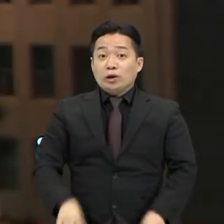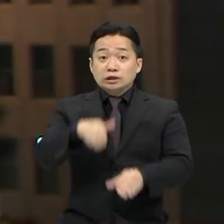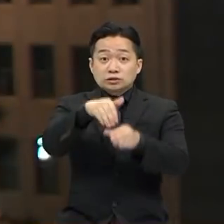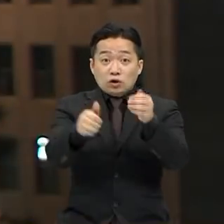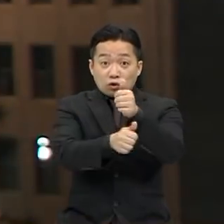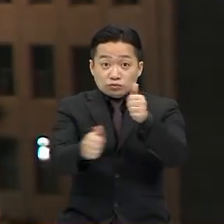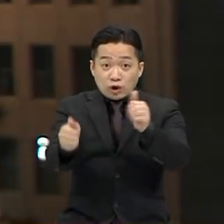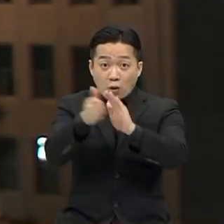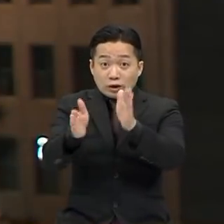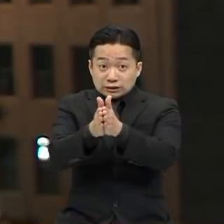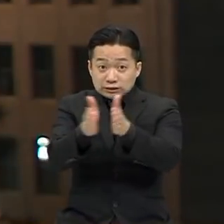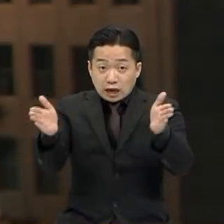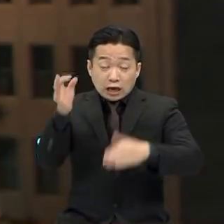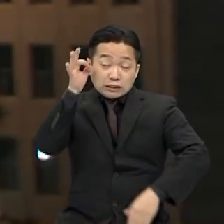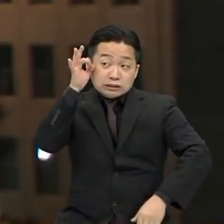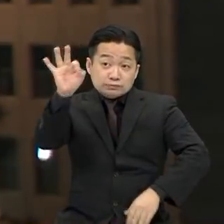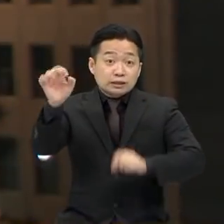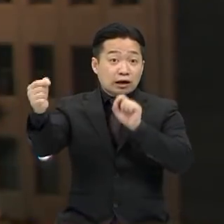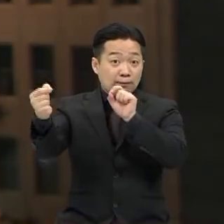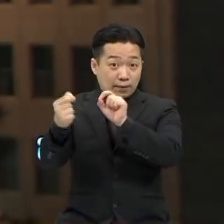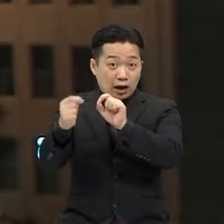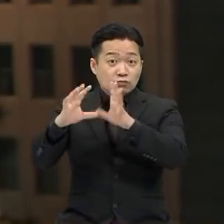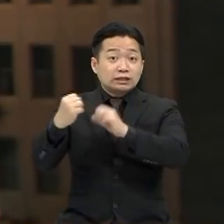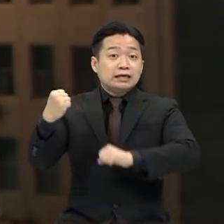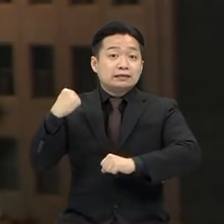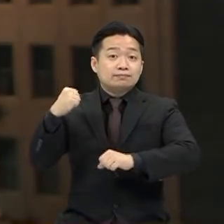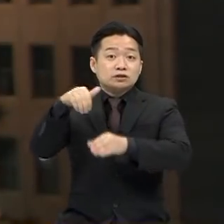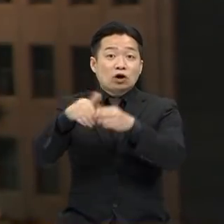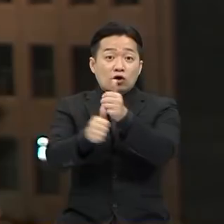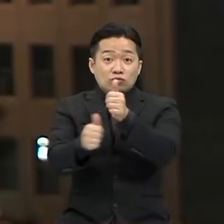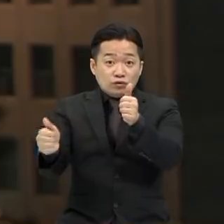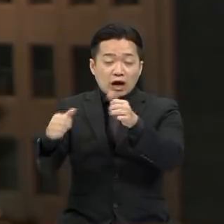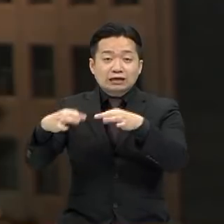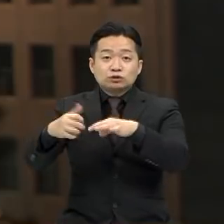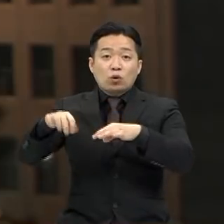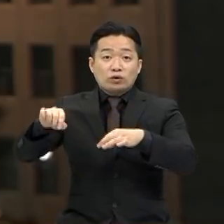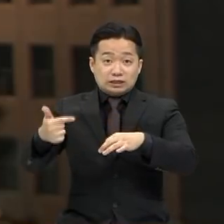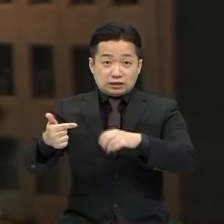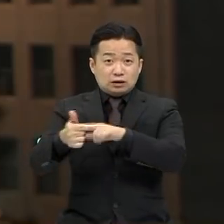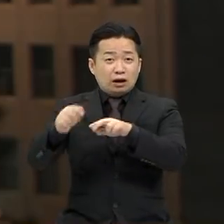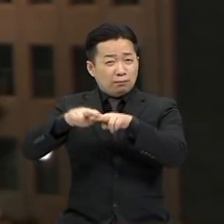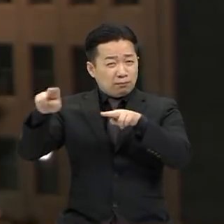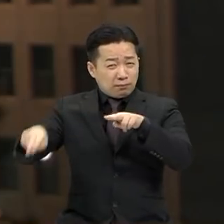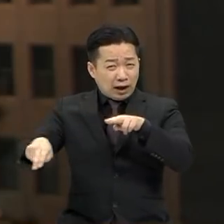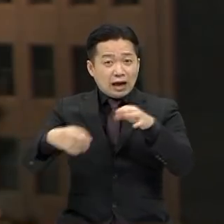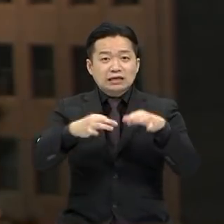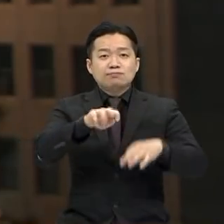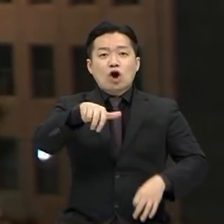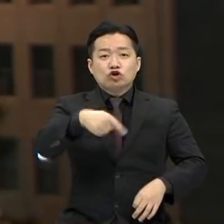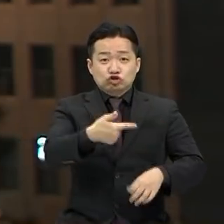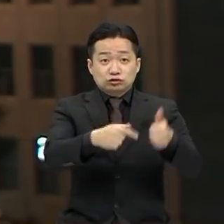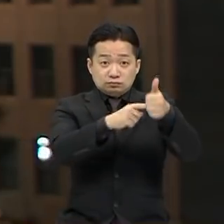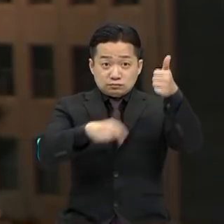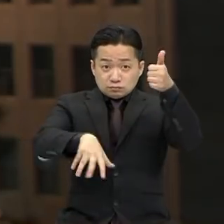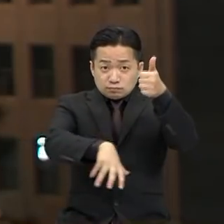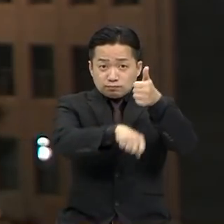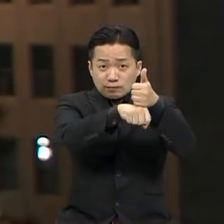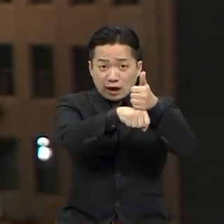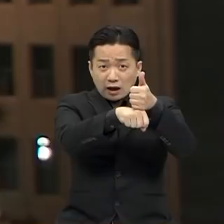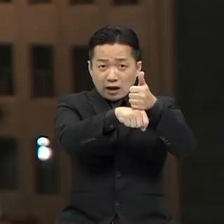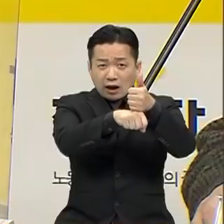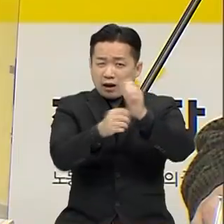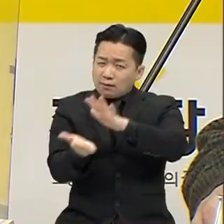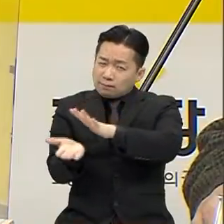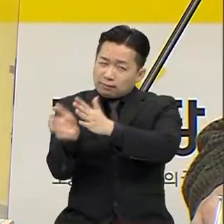공식 출범 위를 열흘 앞둔 가운데 국내 임선 대위는 김종인 전 위원장이 빠진 김병준 체제로 사실상 기울어지고